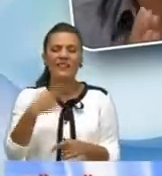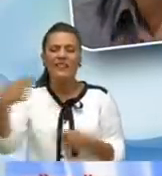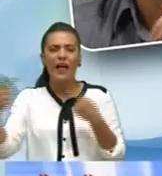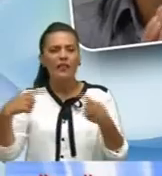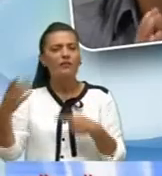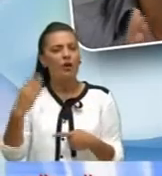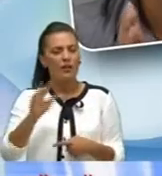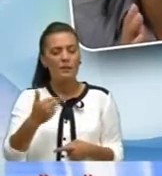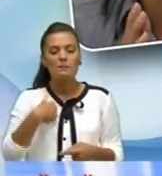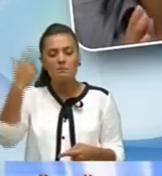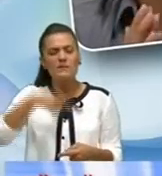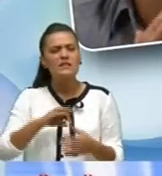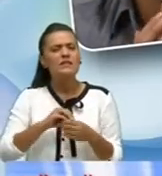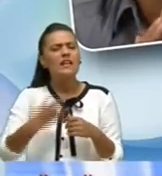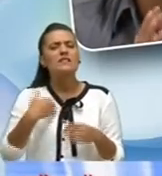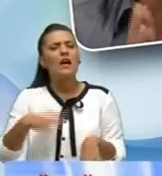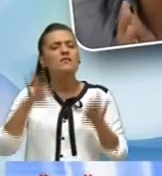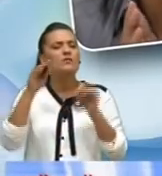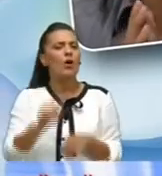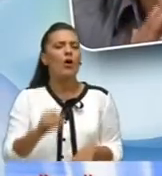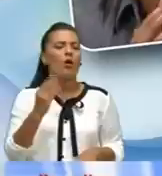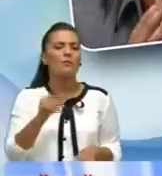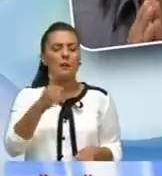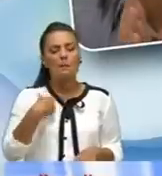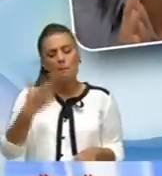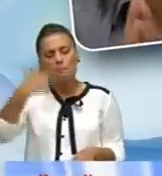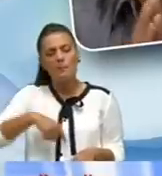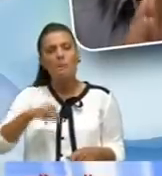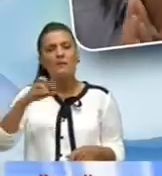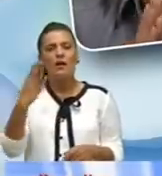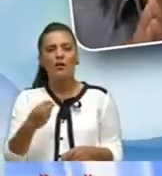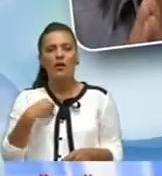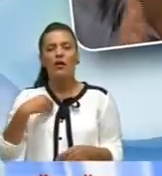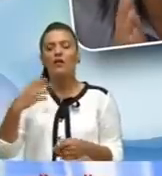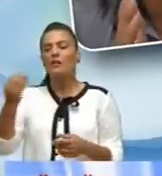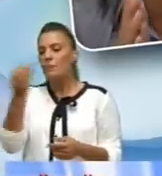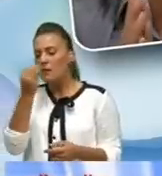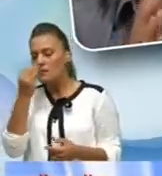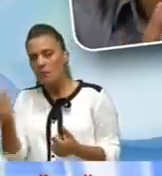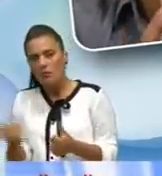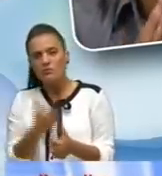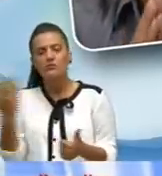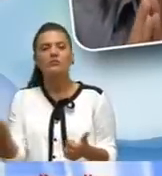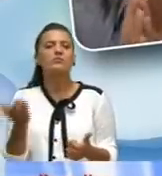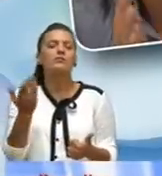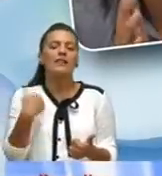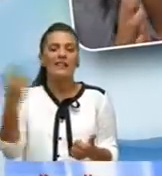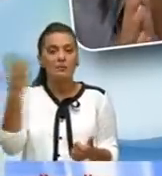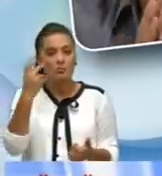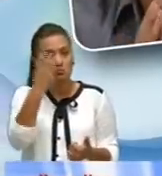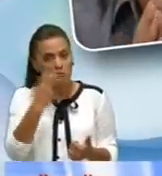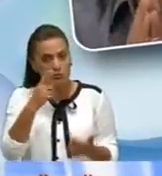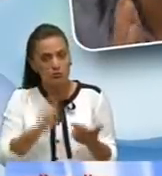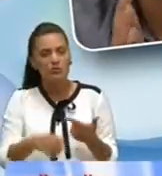olabilir. Biz nasıl hazırlıklı olalım buna? Ben Pınar Ayhan olarak evde işte beslenmem olsun veya ne bileyim işte dinlediğim